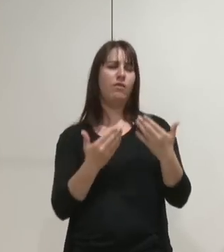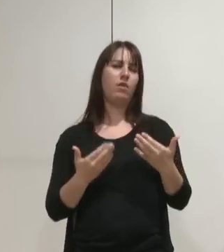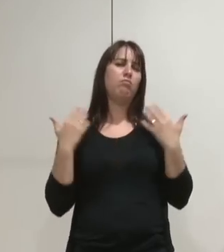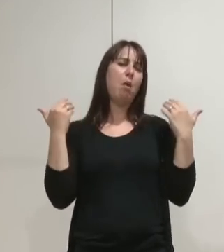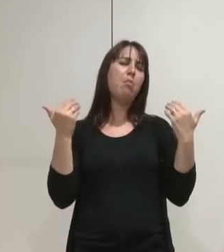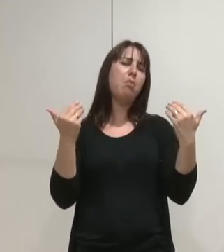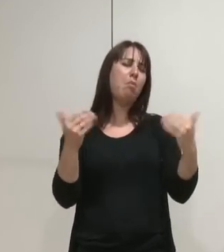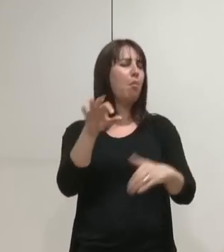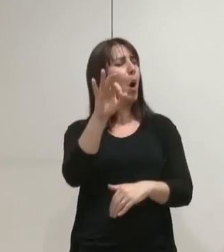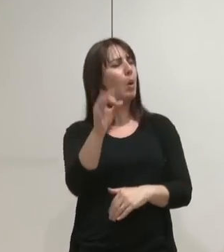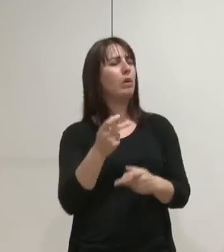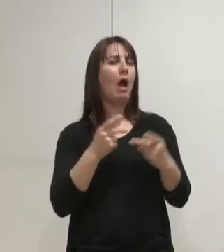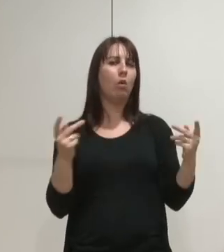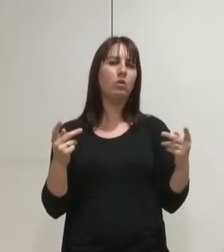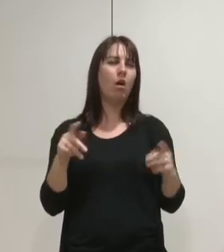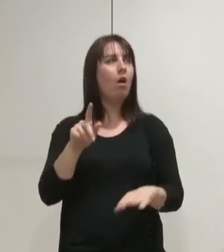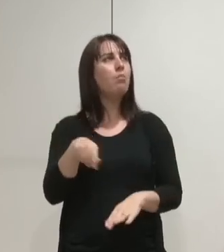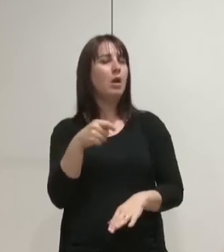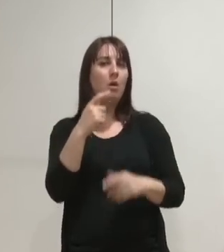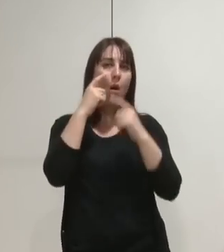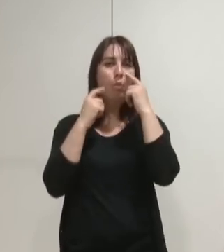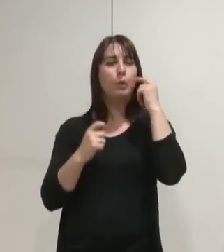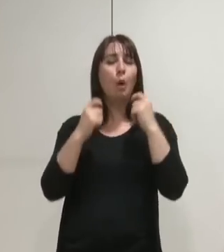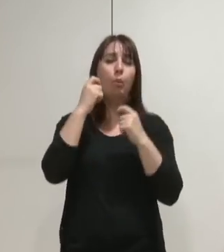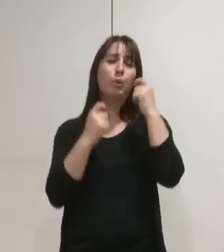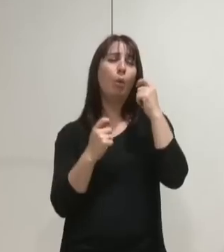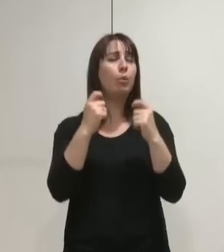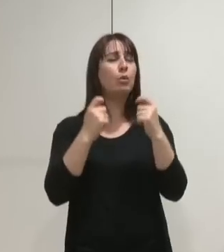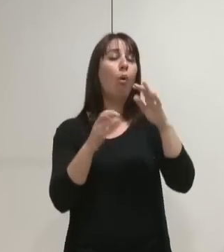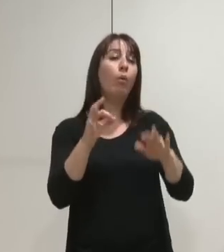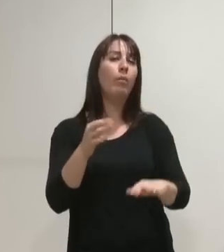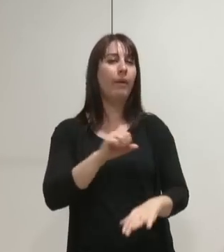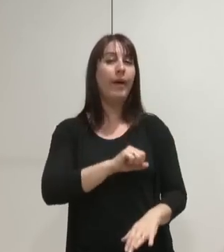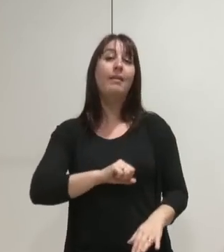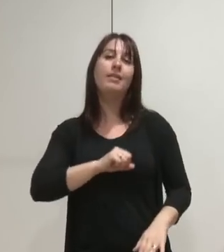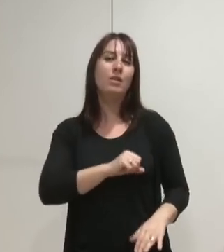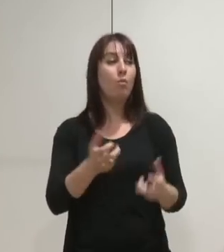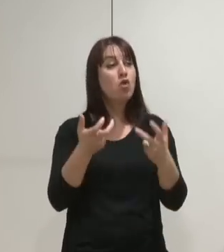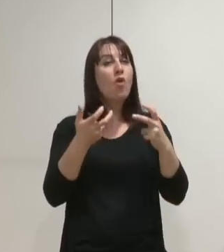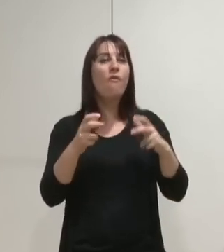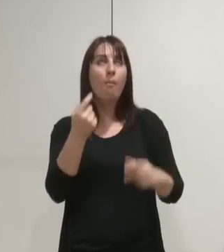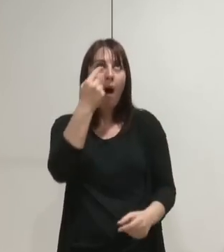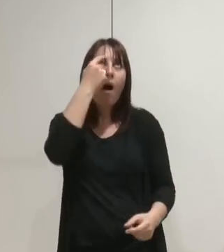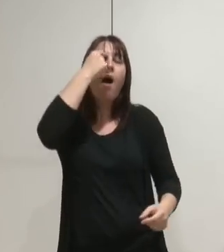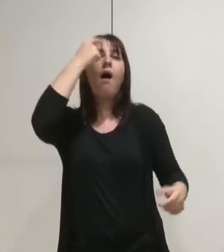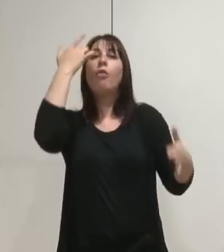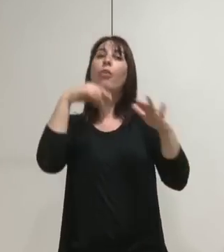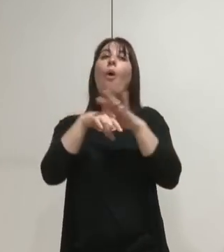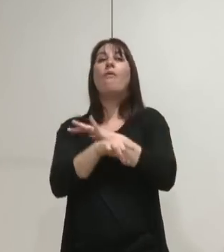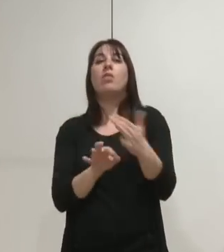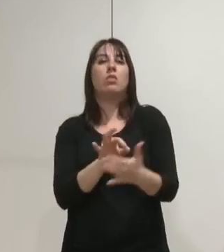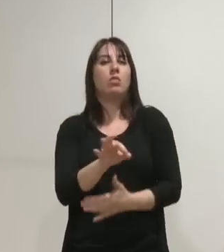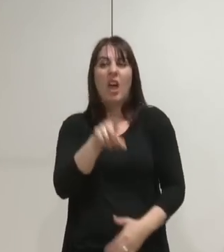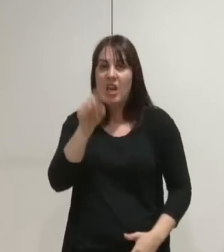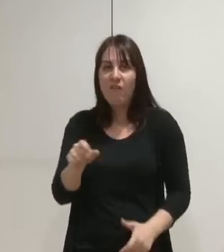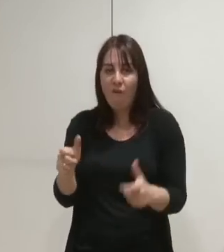et oui à force on est prudent pardon sans vouloir insinuer quoi que ce soit on vérifie